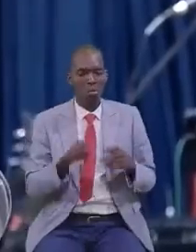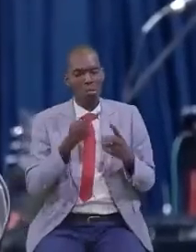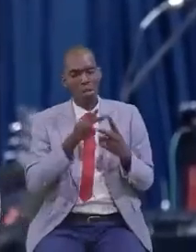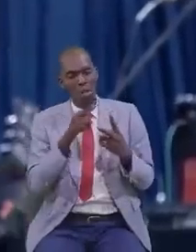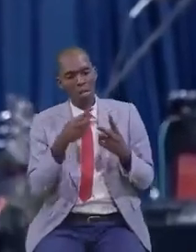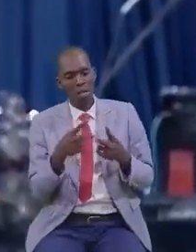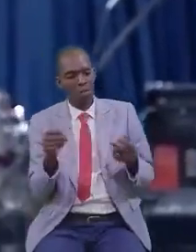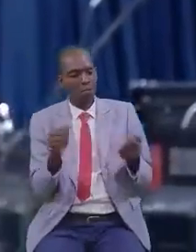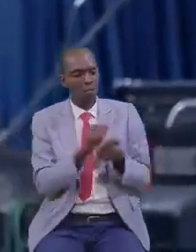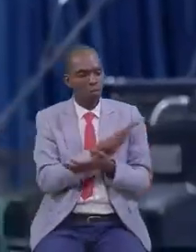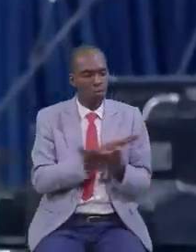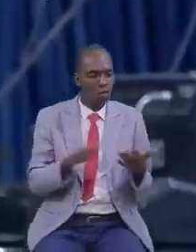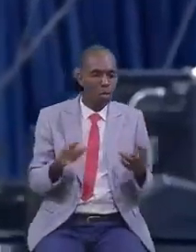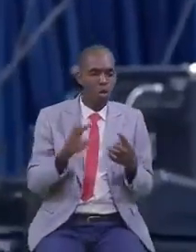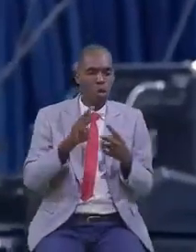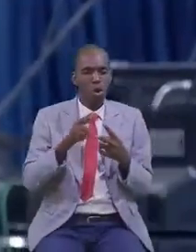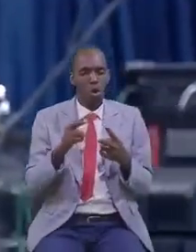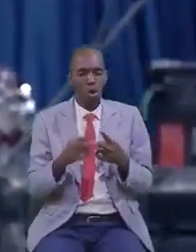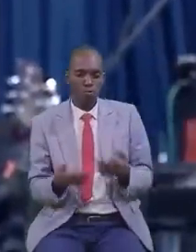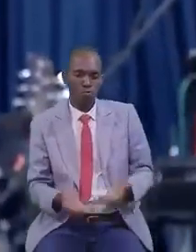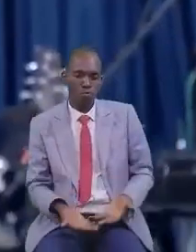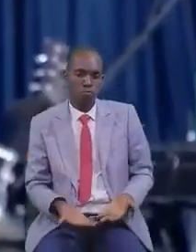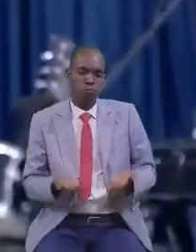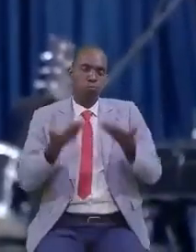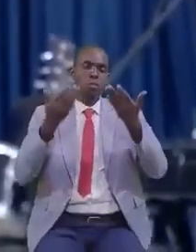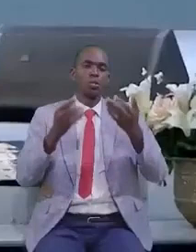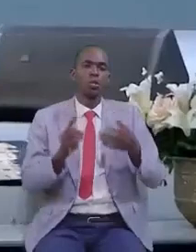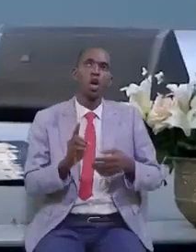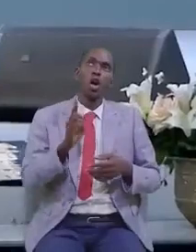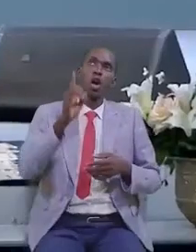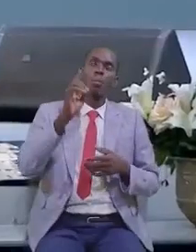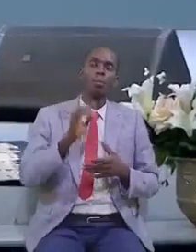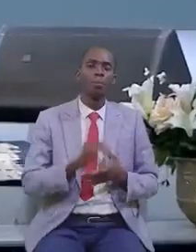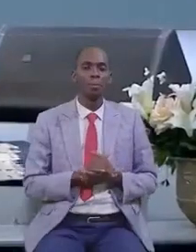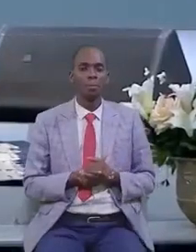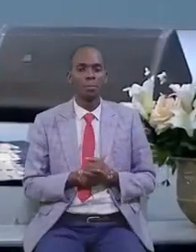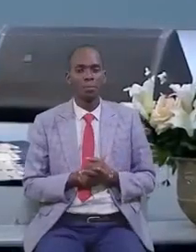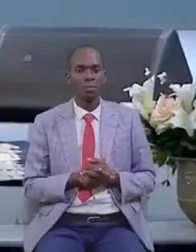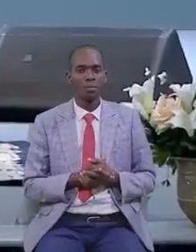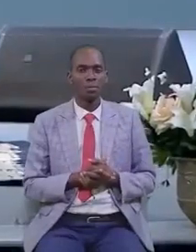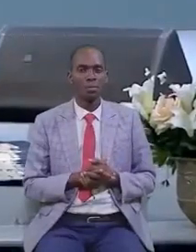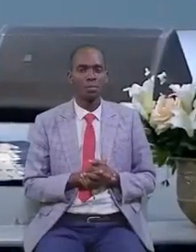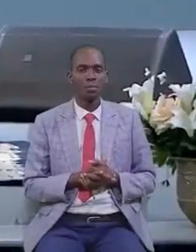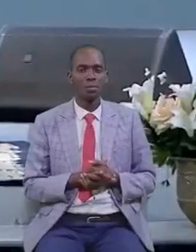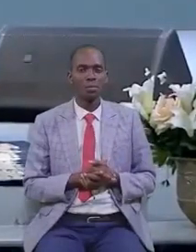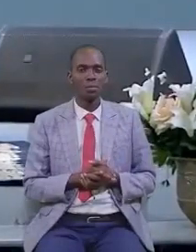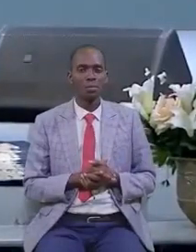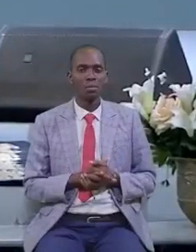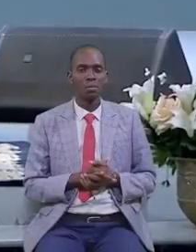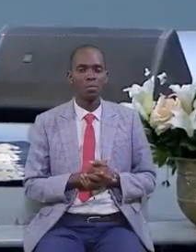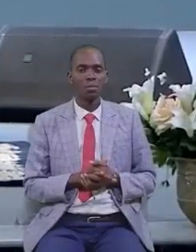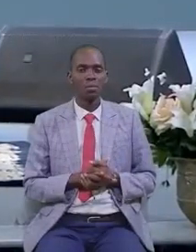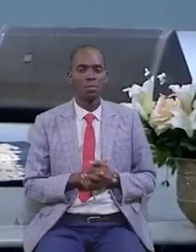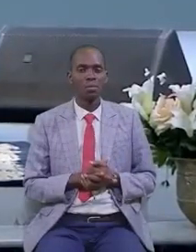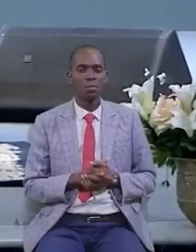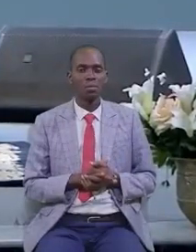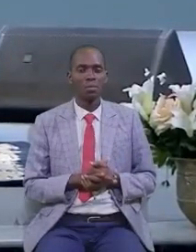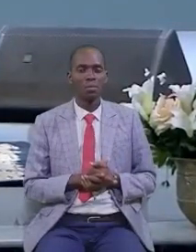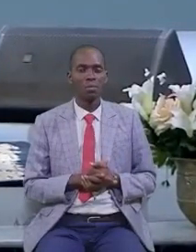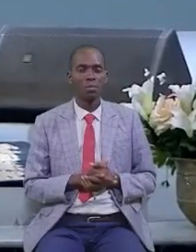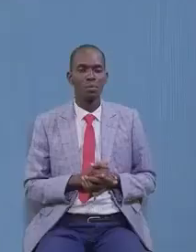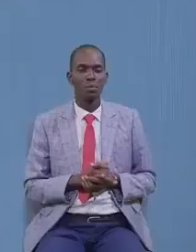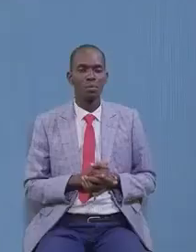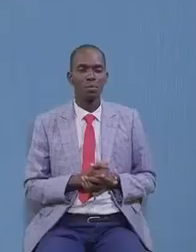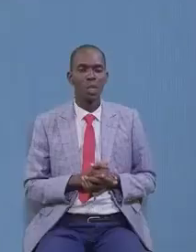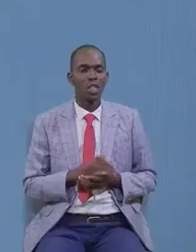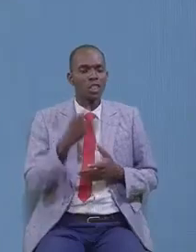or raise you up. మీ గురించి మీరు మాట్లాడుకునే మాటలు మిమ్మల్ని పాడైనా చేస్తాయి లేక ఔన్నత్యానికైనా తీసుకొస్తాయి.